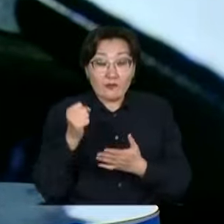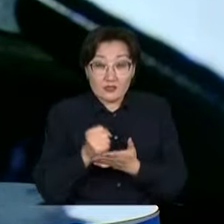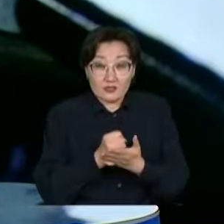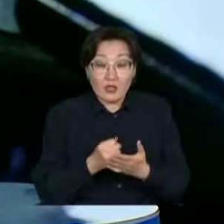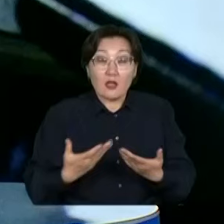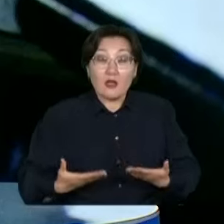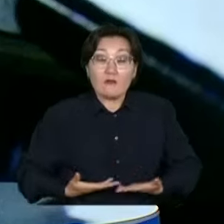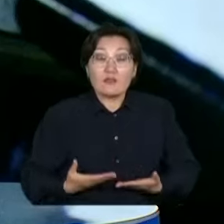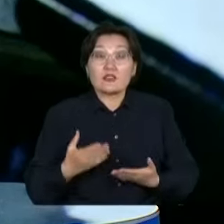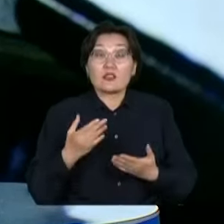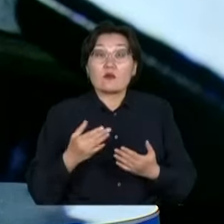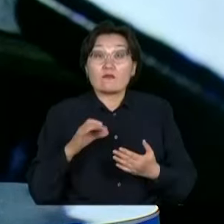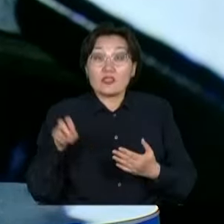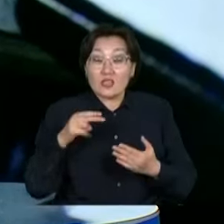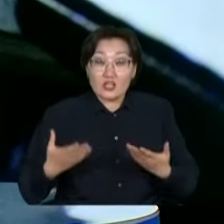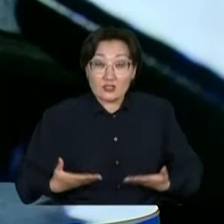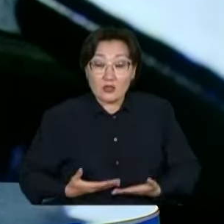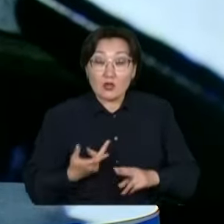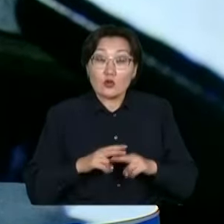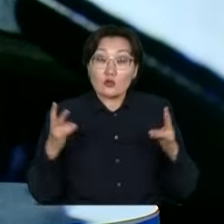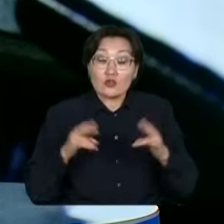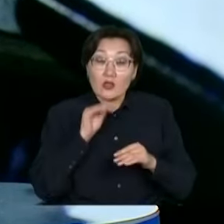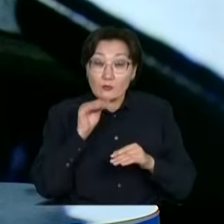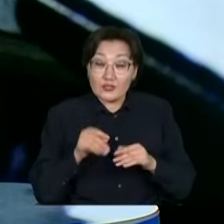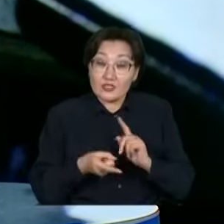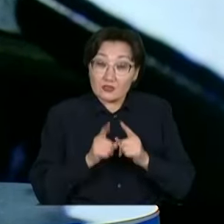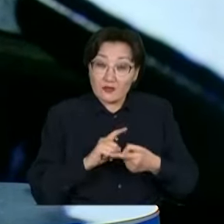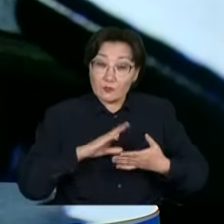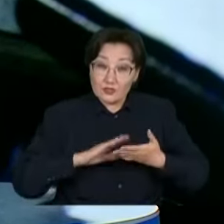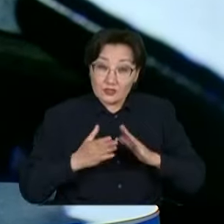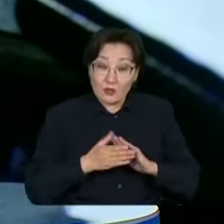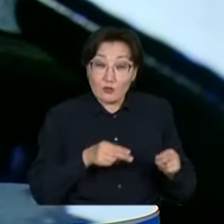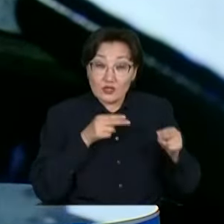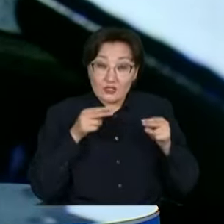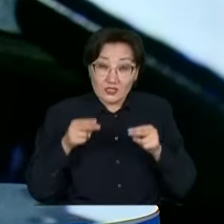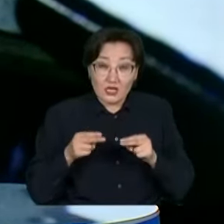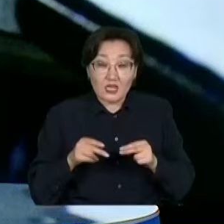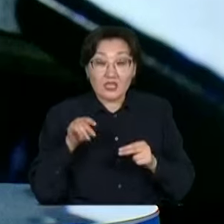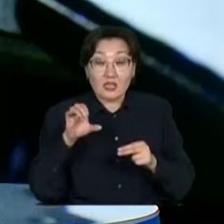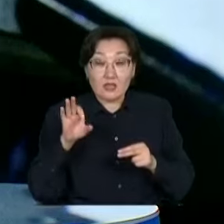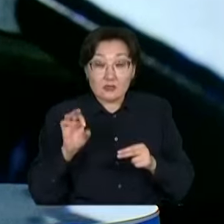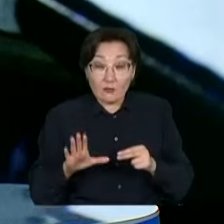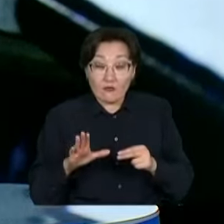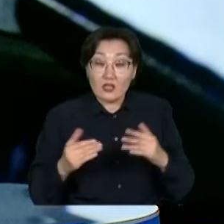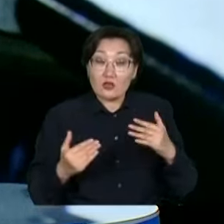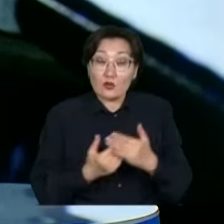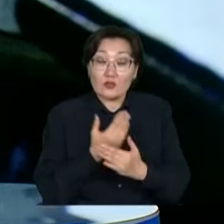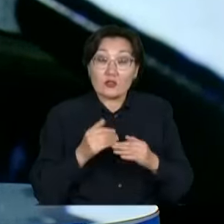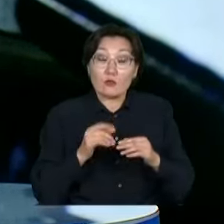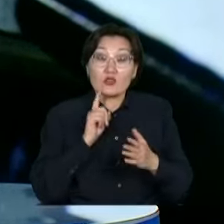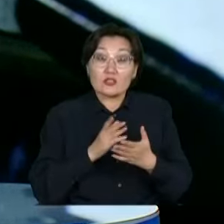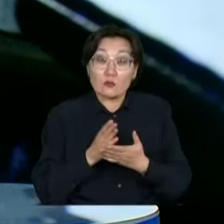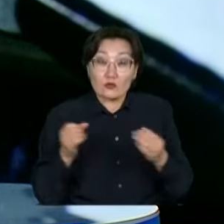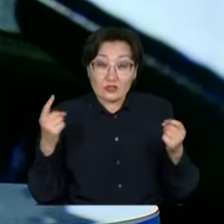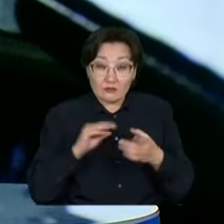на жительство для востребованных профессионалов. Изменились и условия пребывания для кандасов. О новой миграционной политике